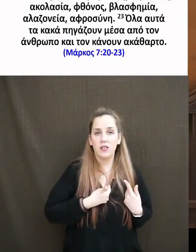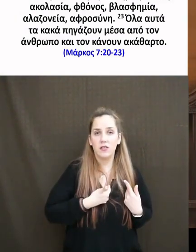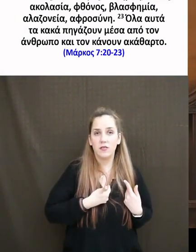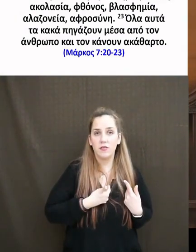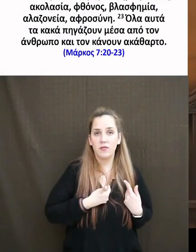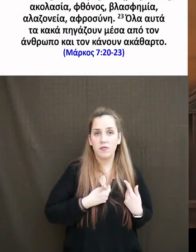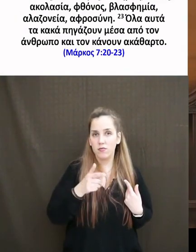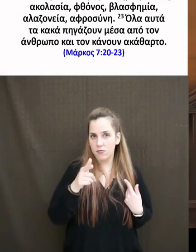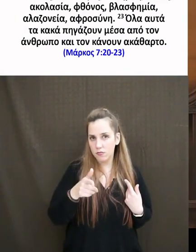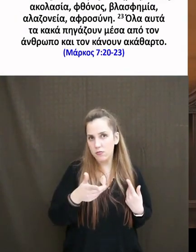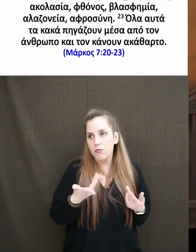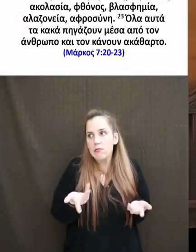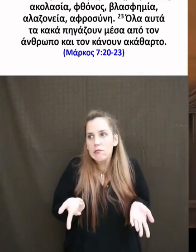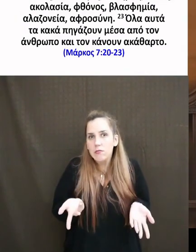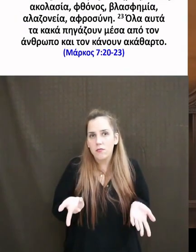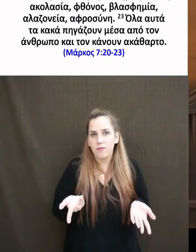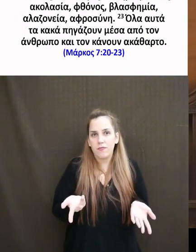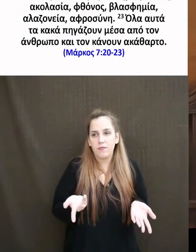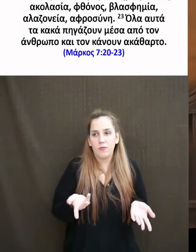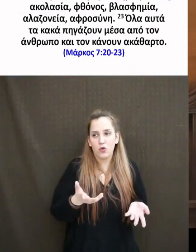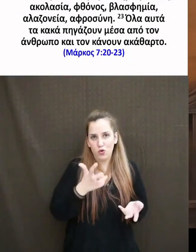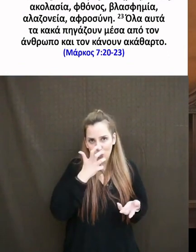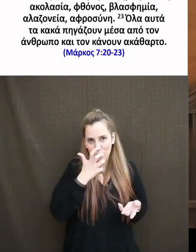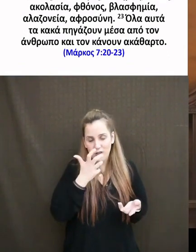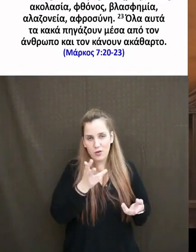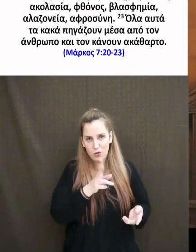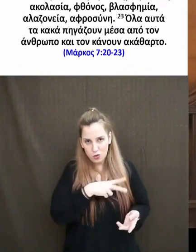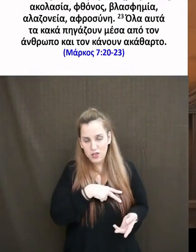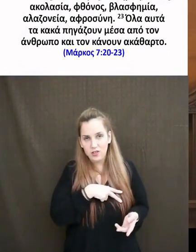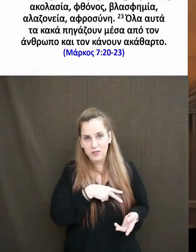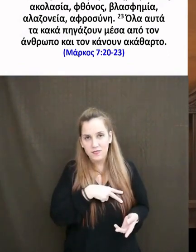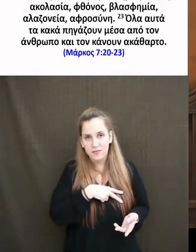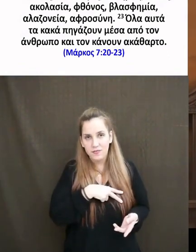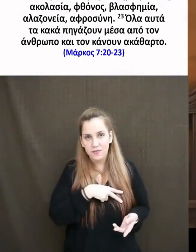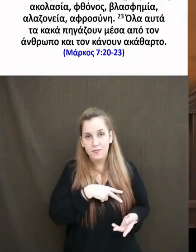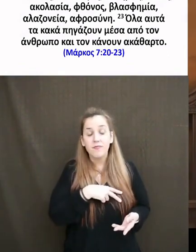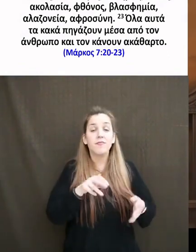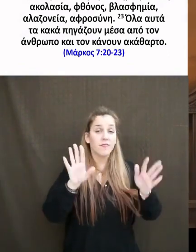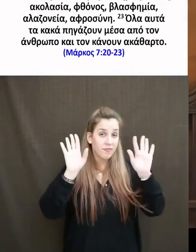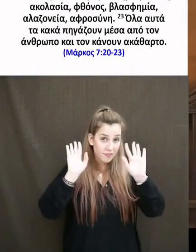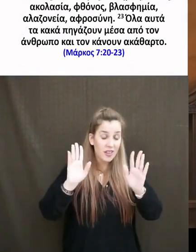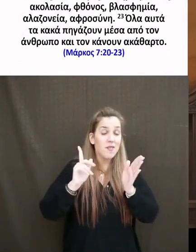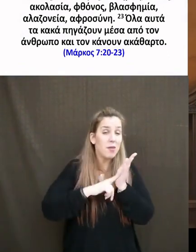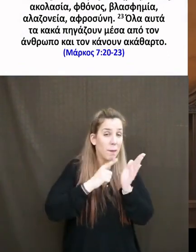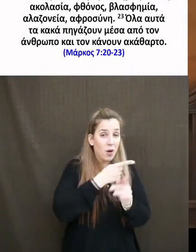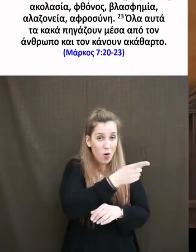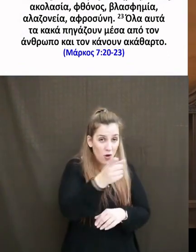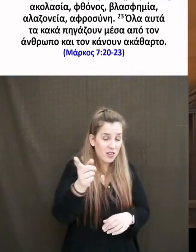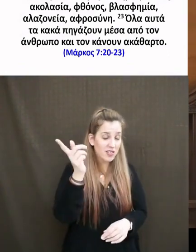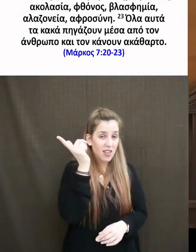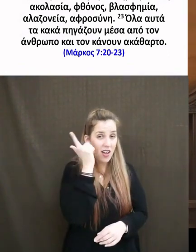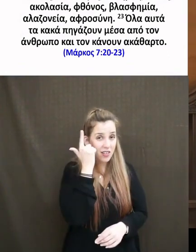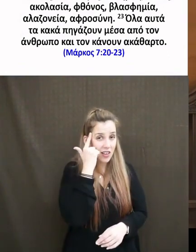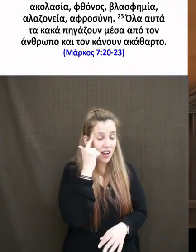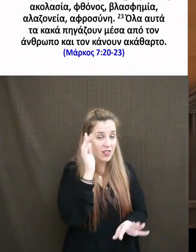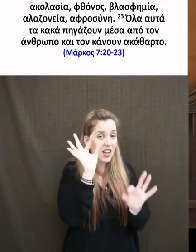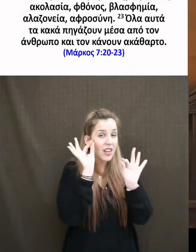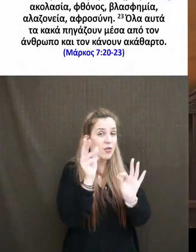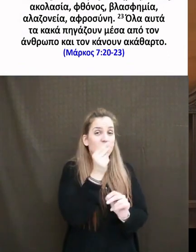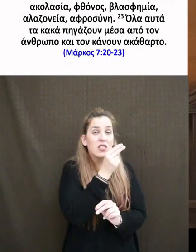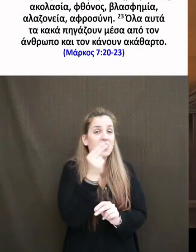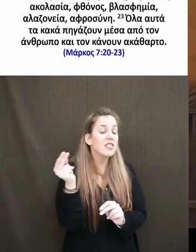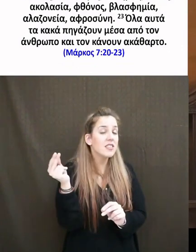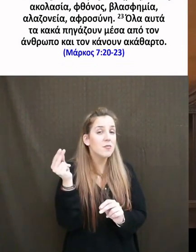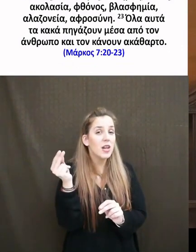Βαρύ είναι όλο αυτό, δεν είναι? Είναι. Όμως πρέπει να το ακούσουμε και πρέπει να το σκεφτούμε, επειδή είναι